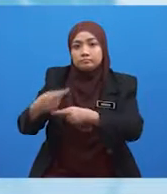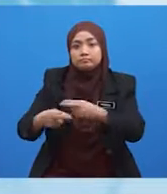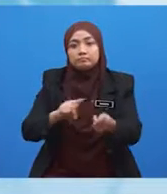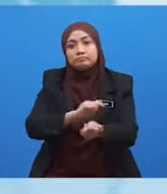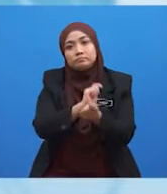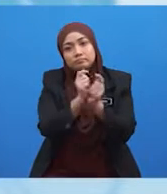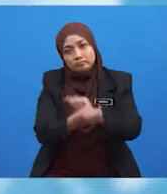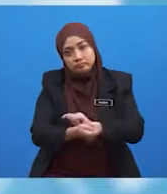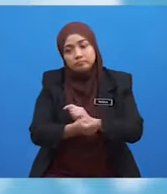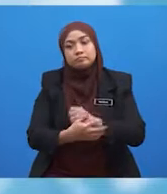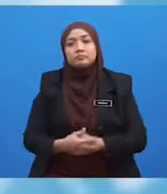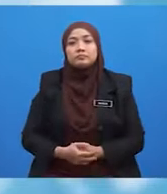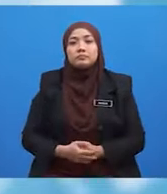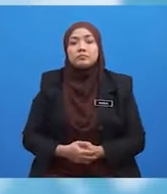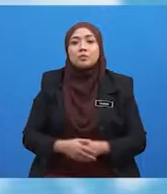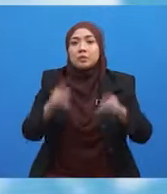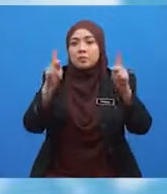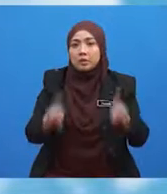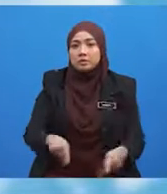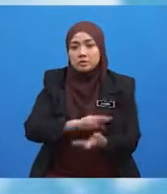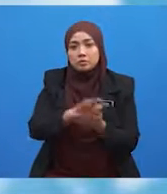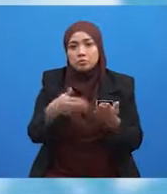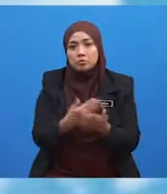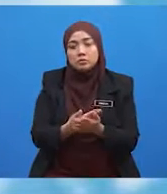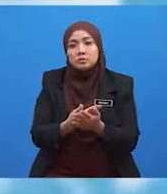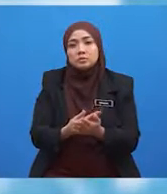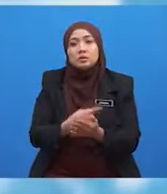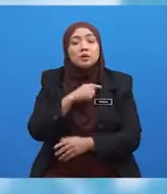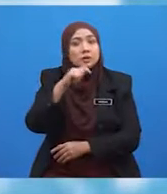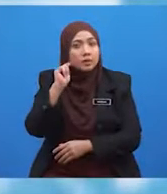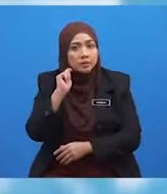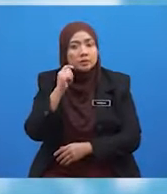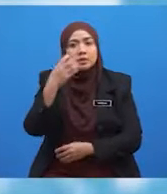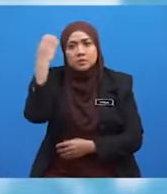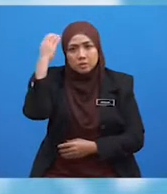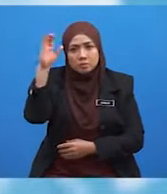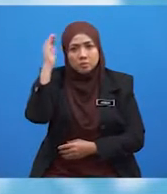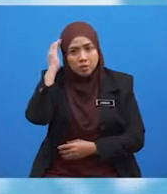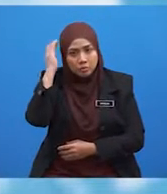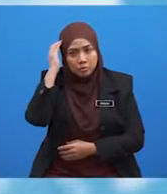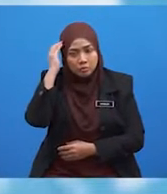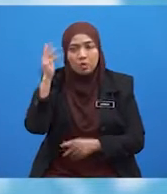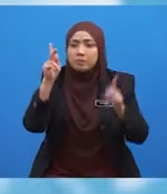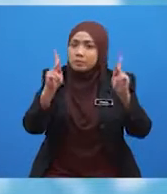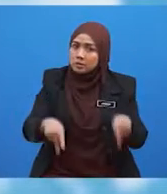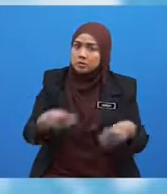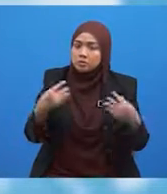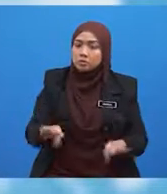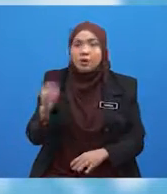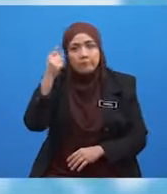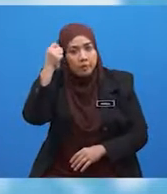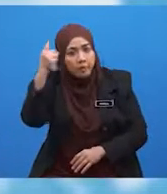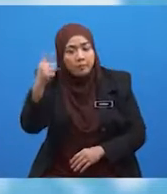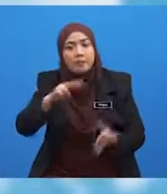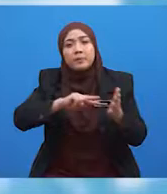gajah pedas Kian berdasarkan penerangan Cikgu tadi cek gue pasti belajar Praja Tengah memahami